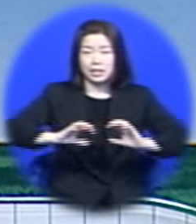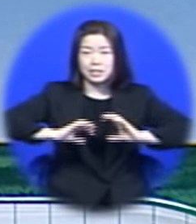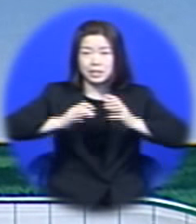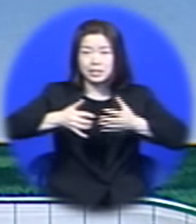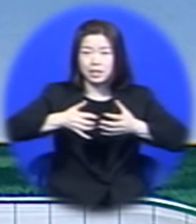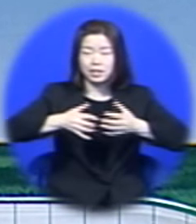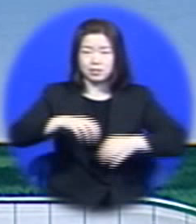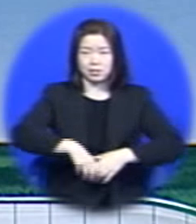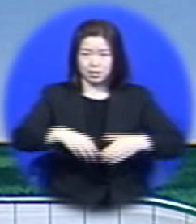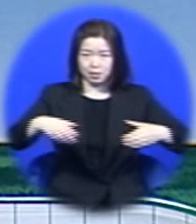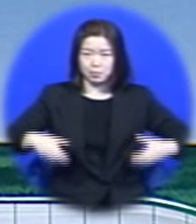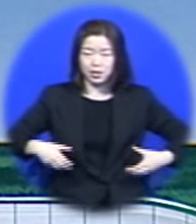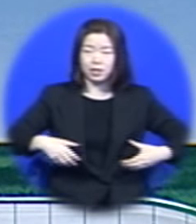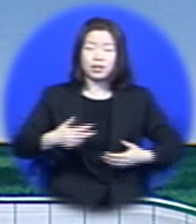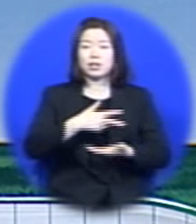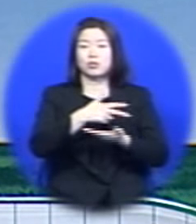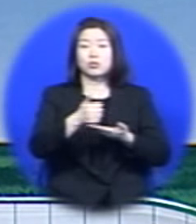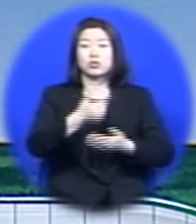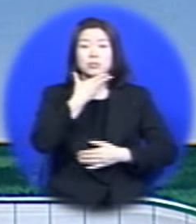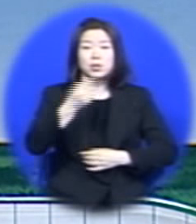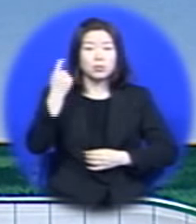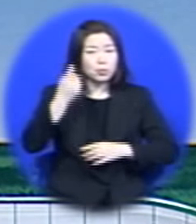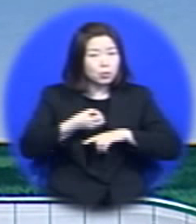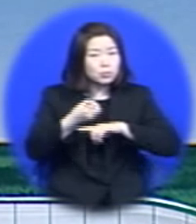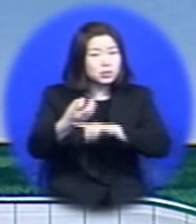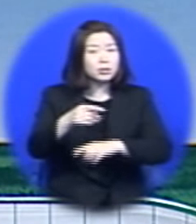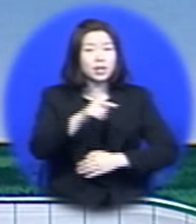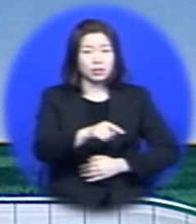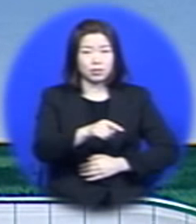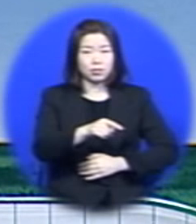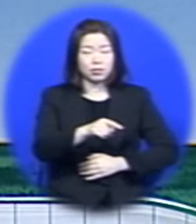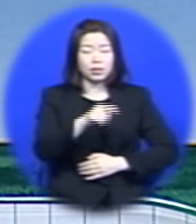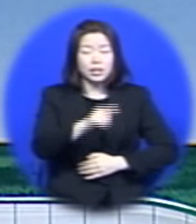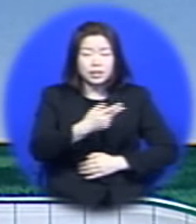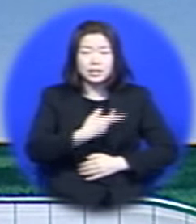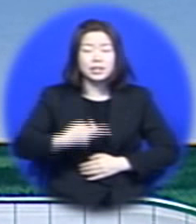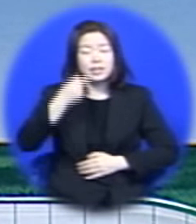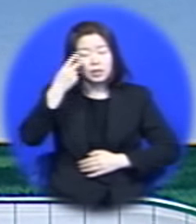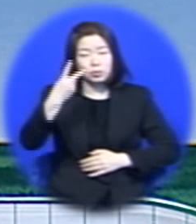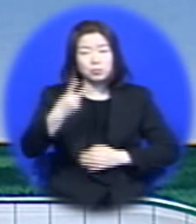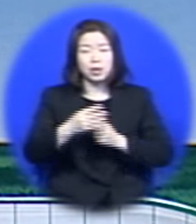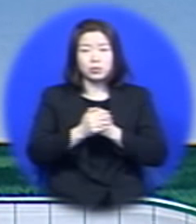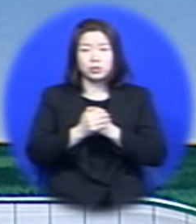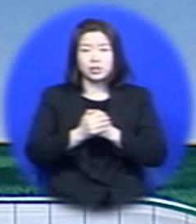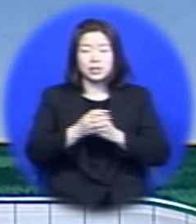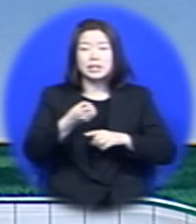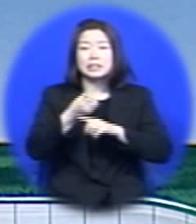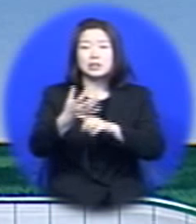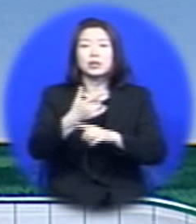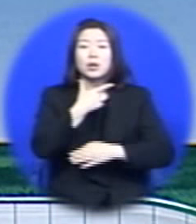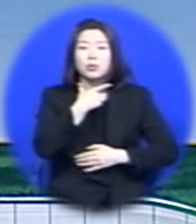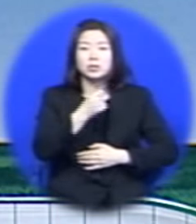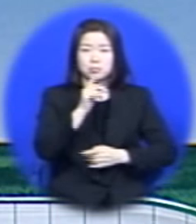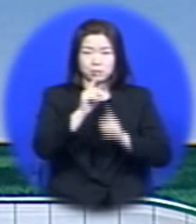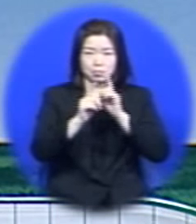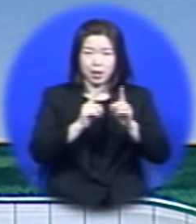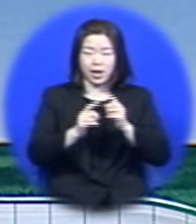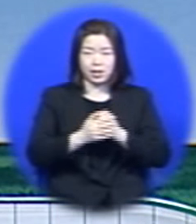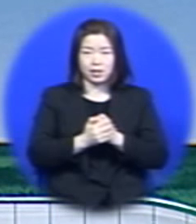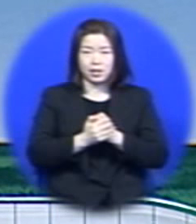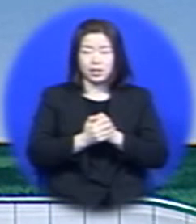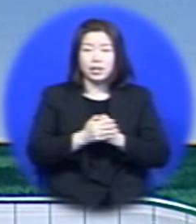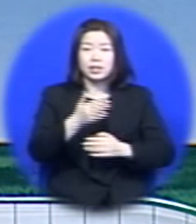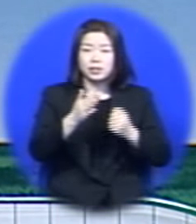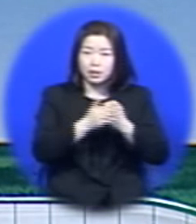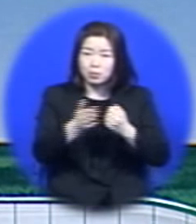것, 이것이 사도 바울이 로마 교회에 해주고 싶었던 메시지였습니다. 그래서 이 로마서